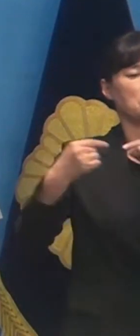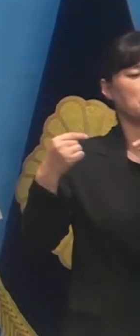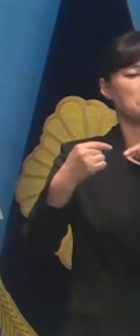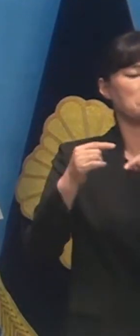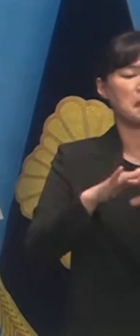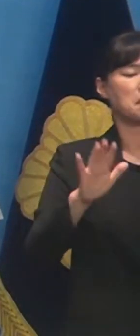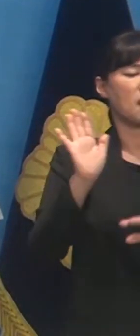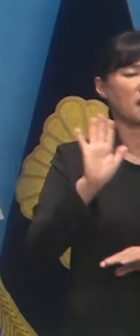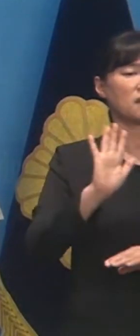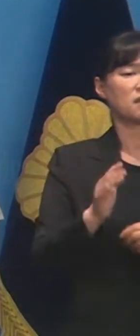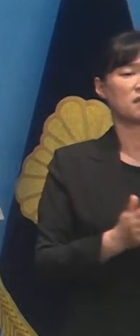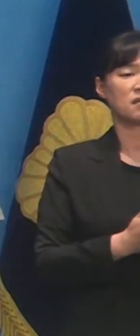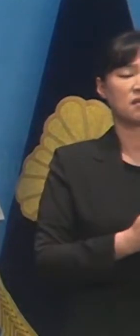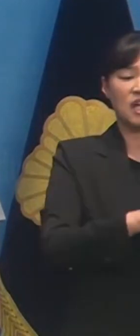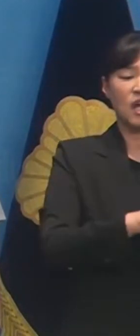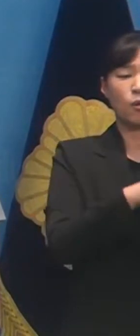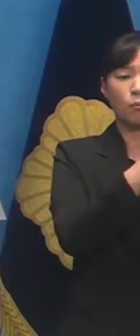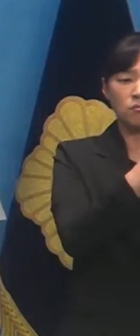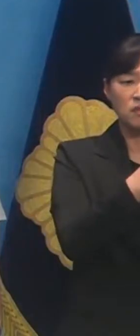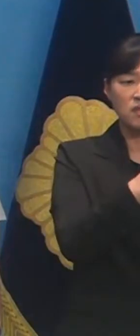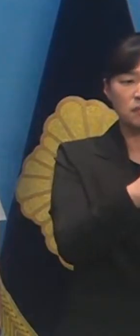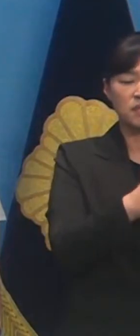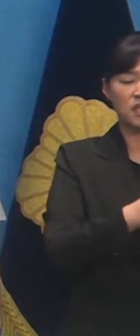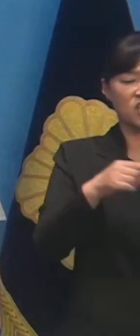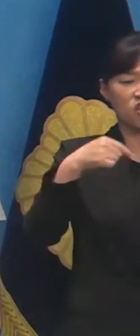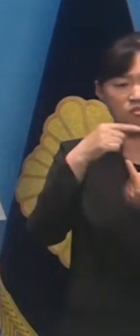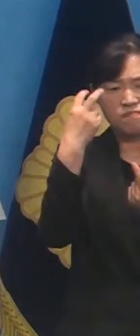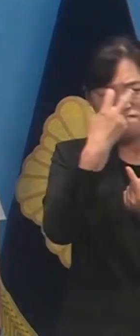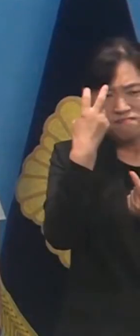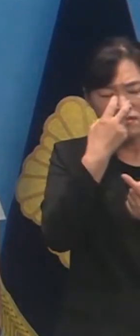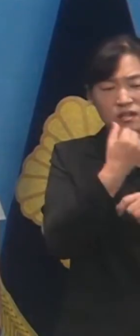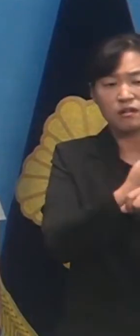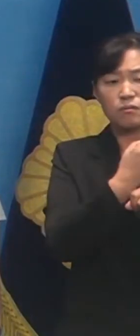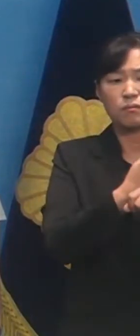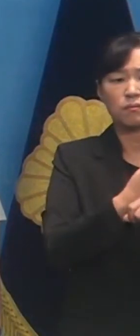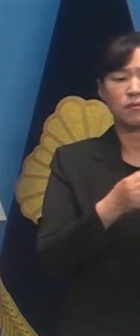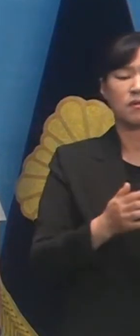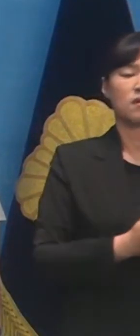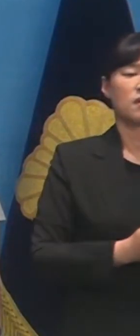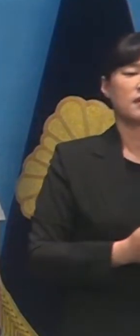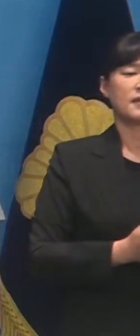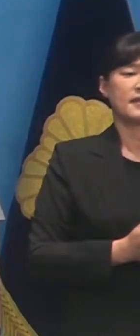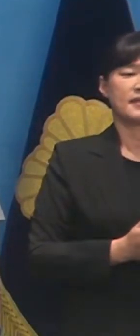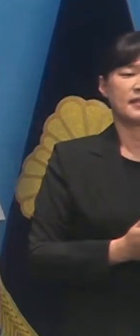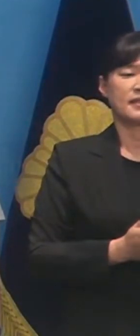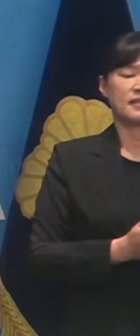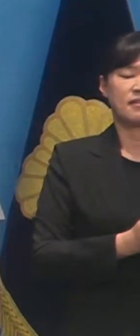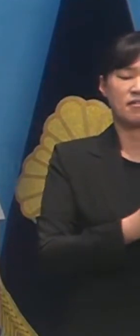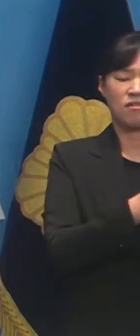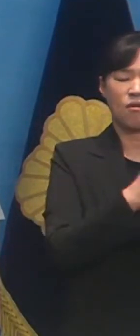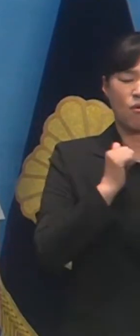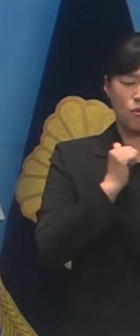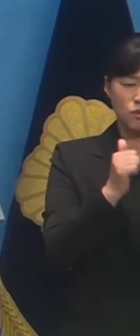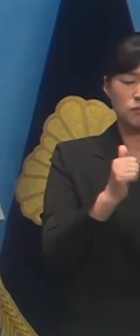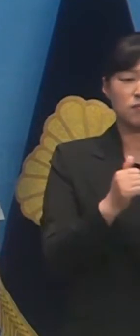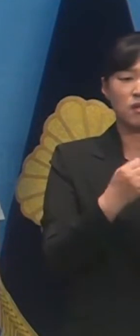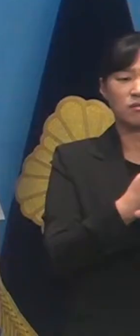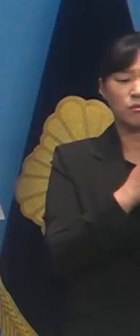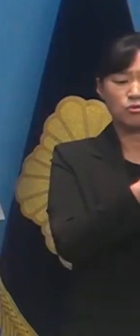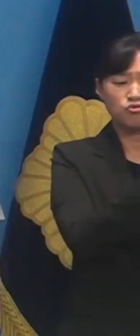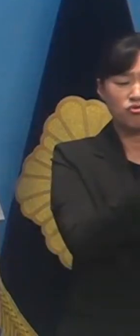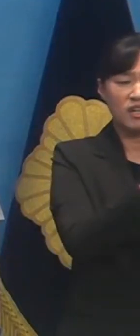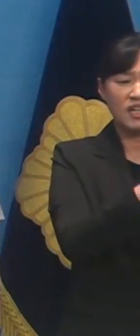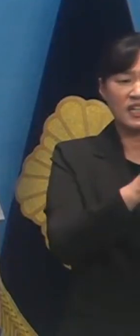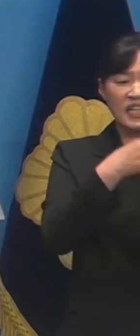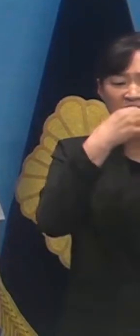않습니다. 산업은행이 지불 경력을 감시하고 기간 산업을 건실히 유지하는 것과 주가